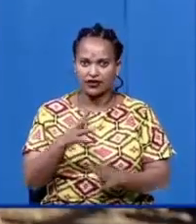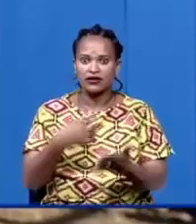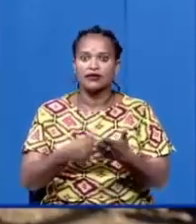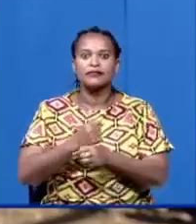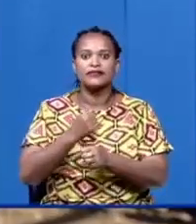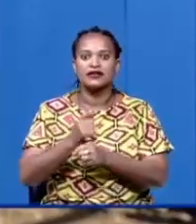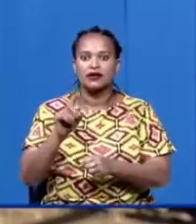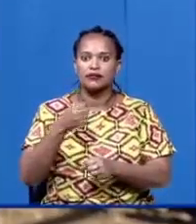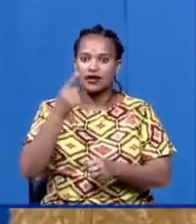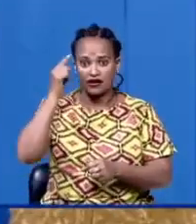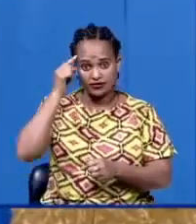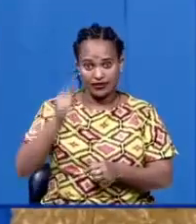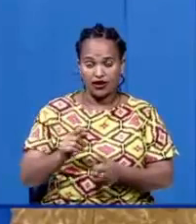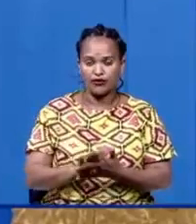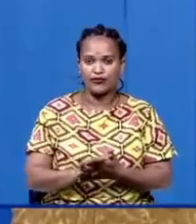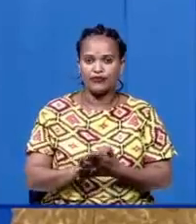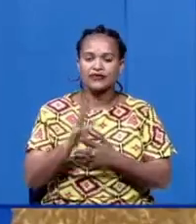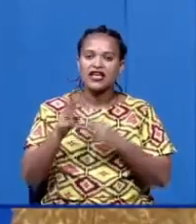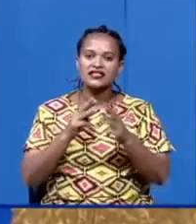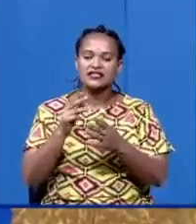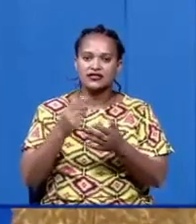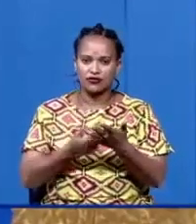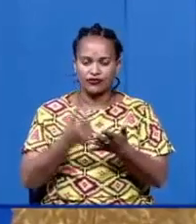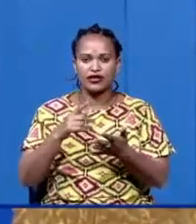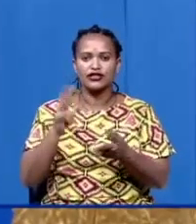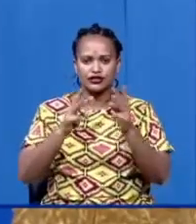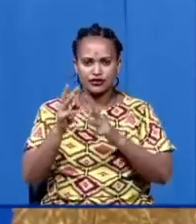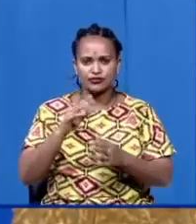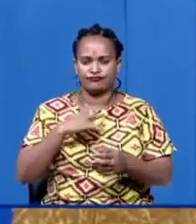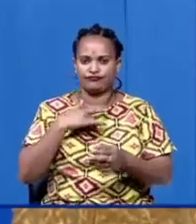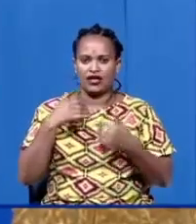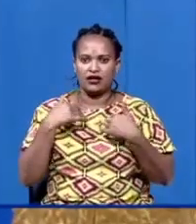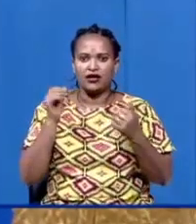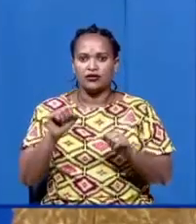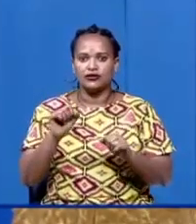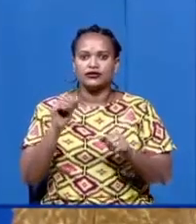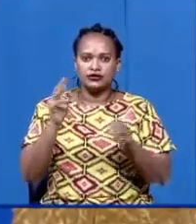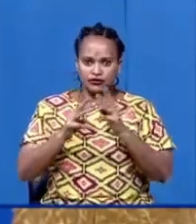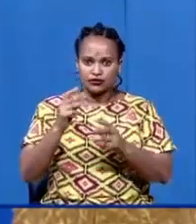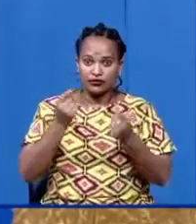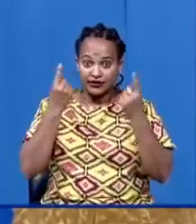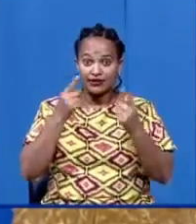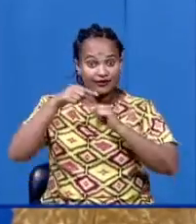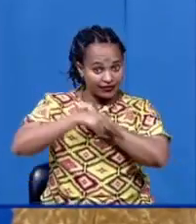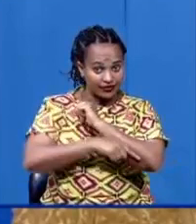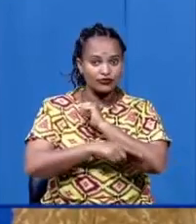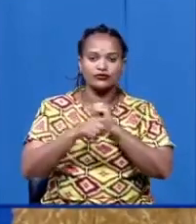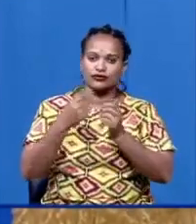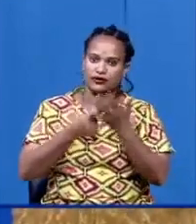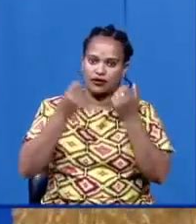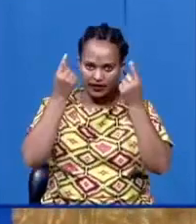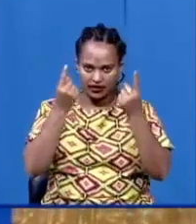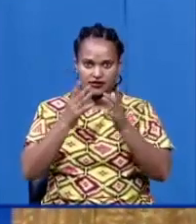እሱን መስራት አለብን በያስባለሁ sense of the የችግሩ ሴንስ አለን በርግጥ ችግሩ ለመረዳት ጥልቀቱን ማግኒቲዩዱ